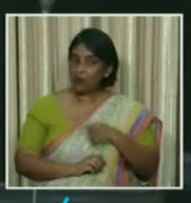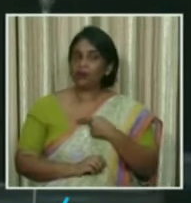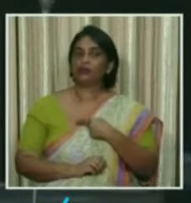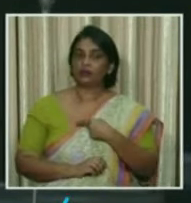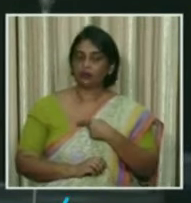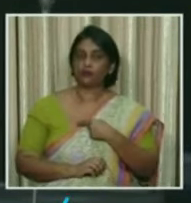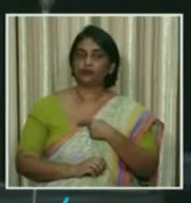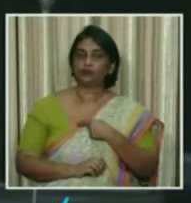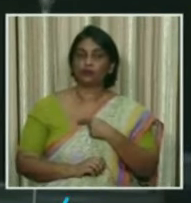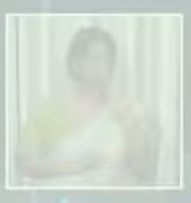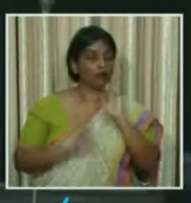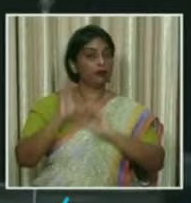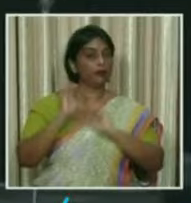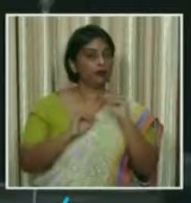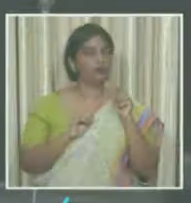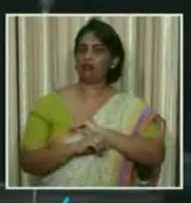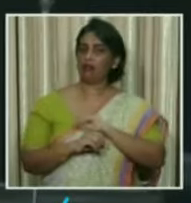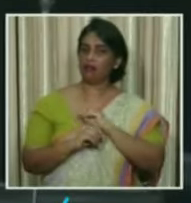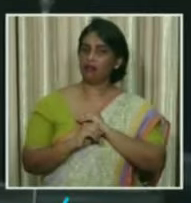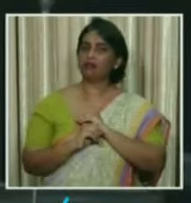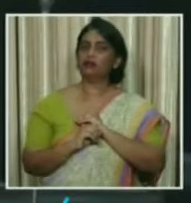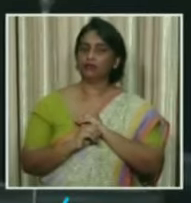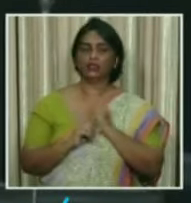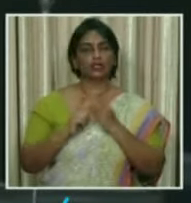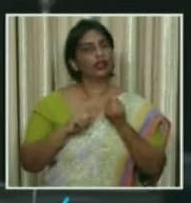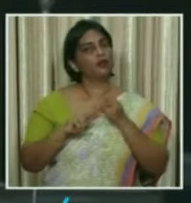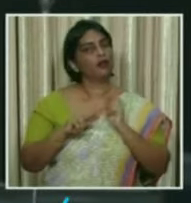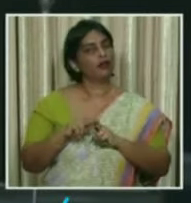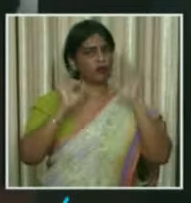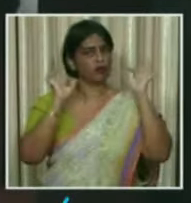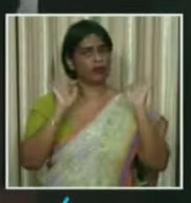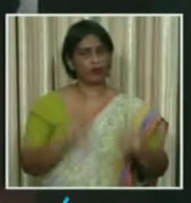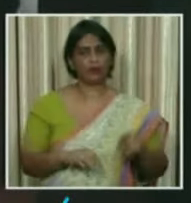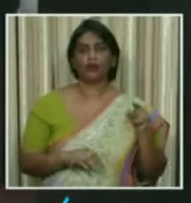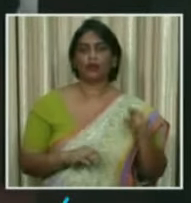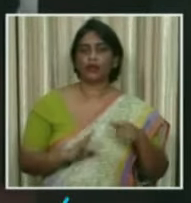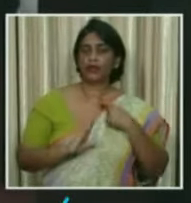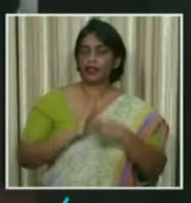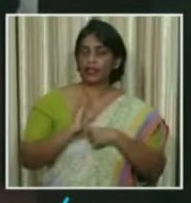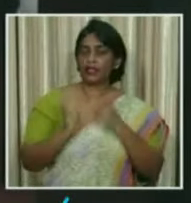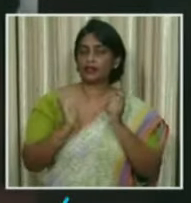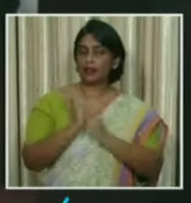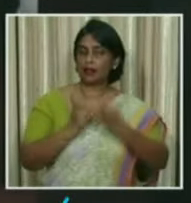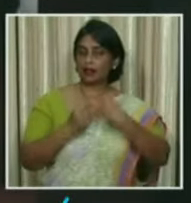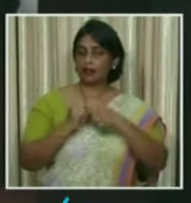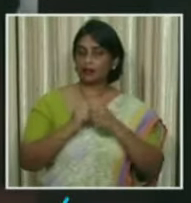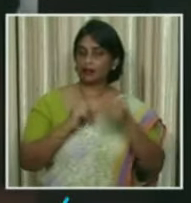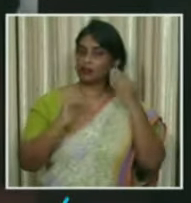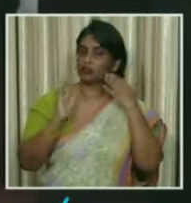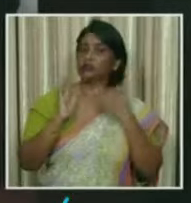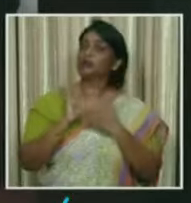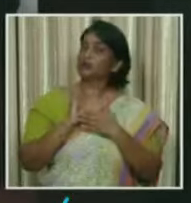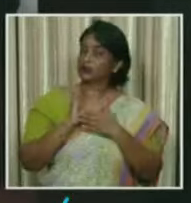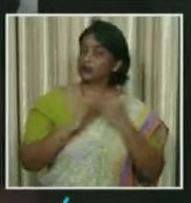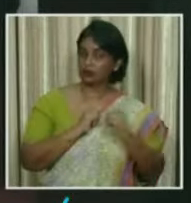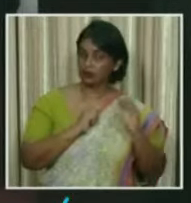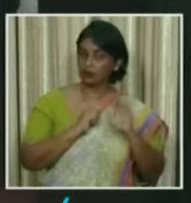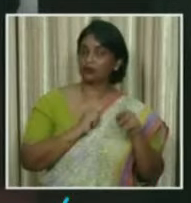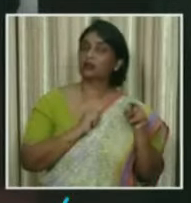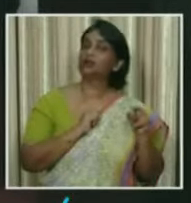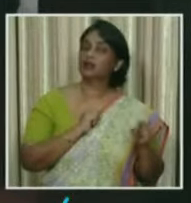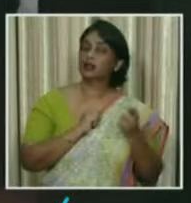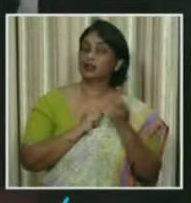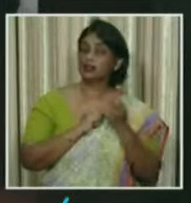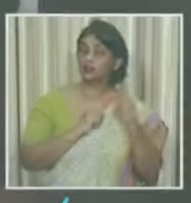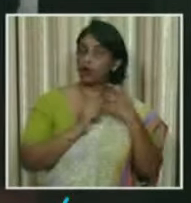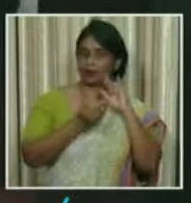වුණා. 13%ක ප්‍රතිලාභයක් සේවක සාධකාර මුදලට ලැබුණා. දේශීය ණය ප්‍රතිව්‍යුහගත කිරීමේ ක්‍රියාදාමය තුල